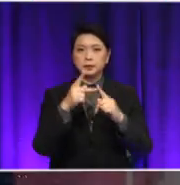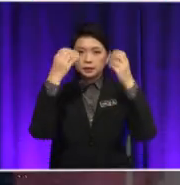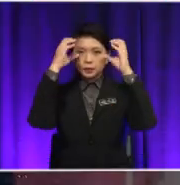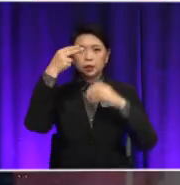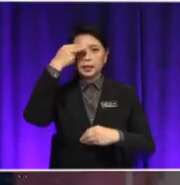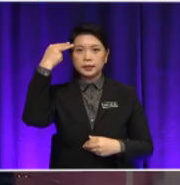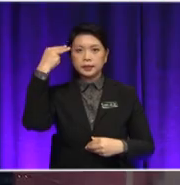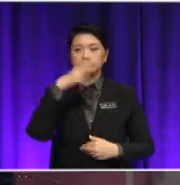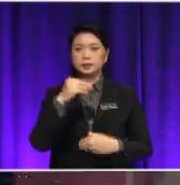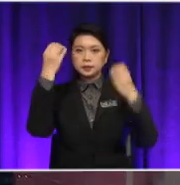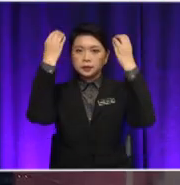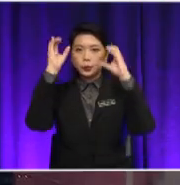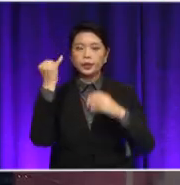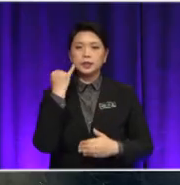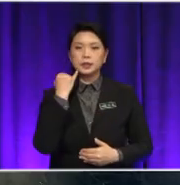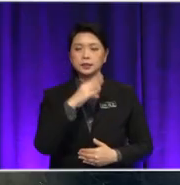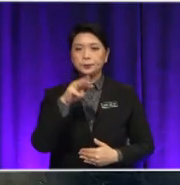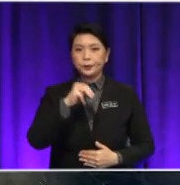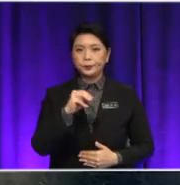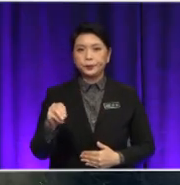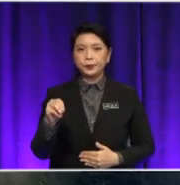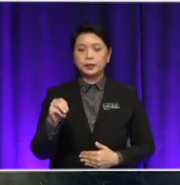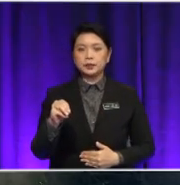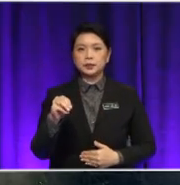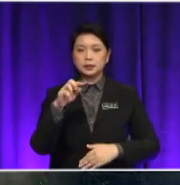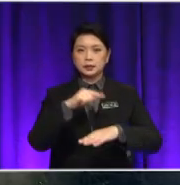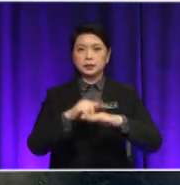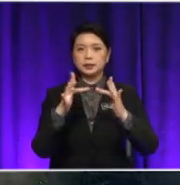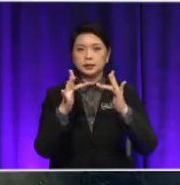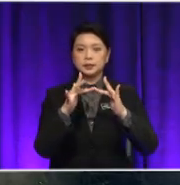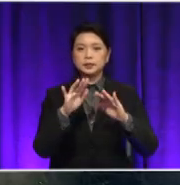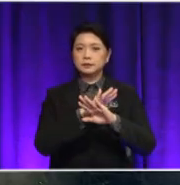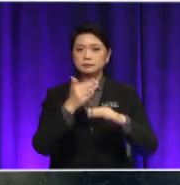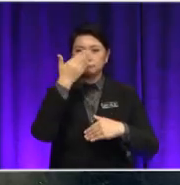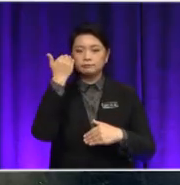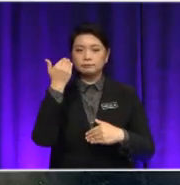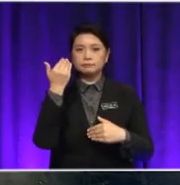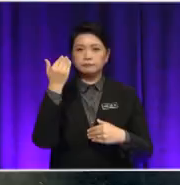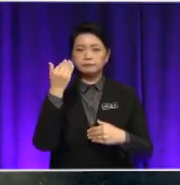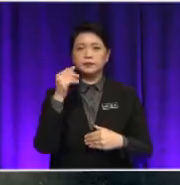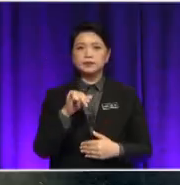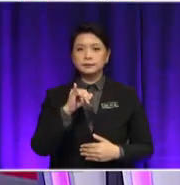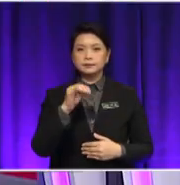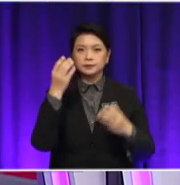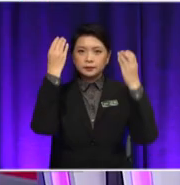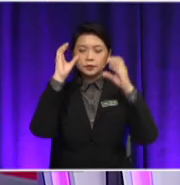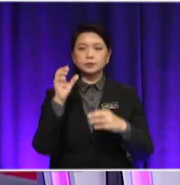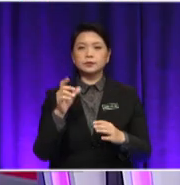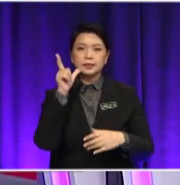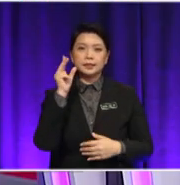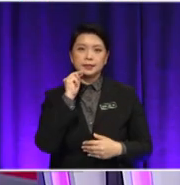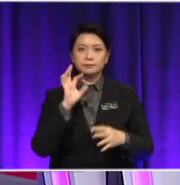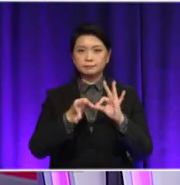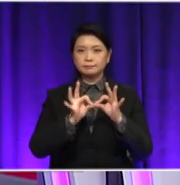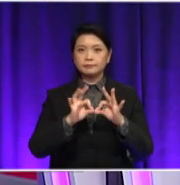kepada cikgu Intan dan juga murid-murid kita di Google Meet dan tak lupa juga juru bahasa isyarat kita.